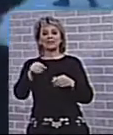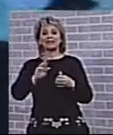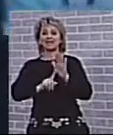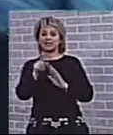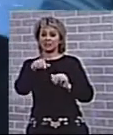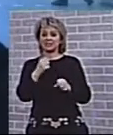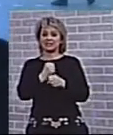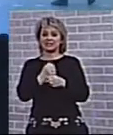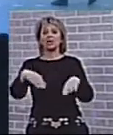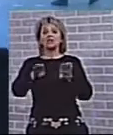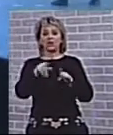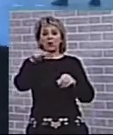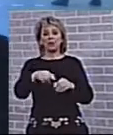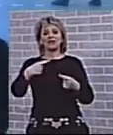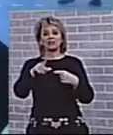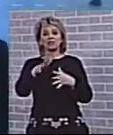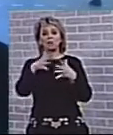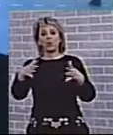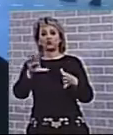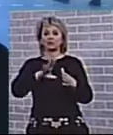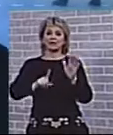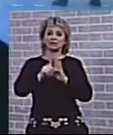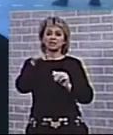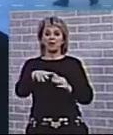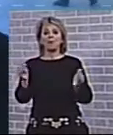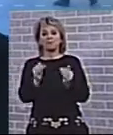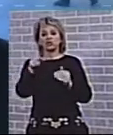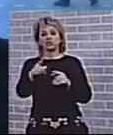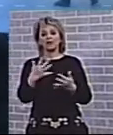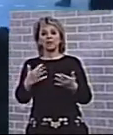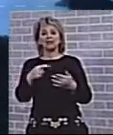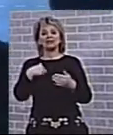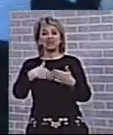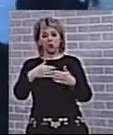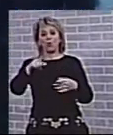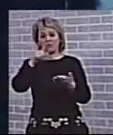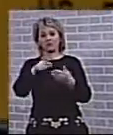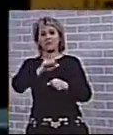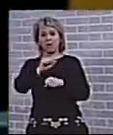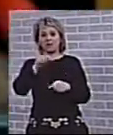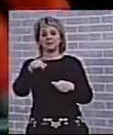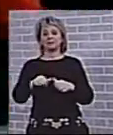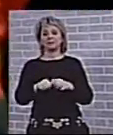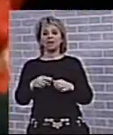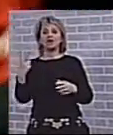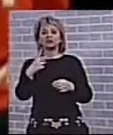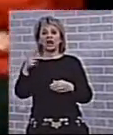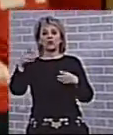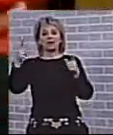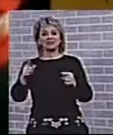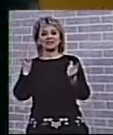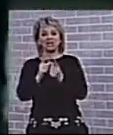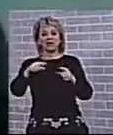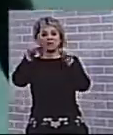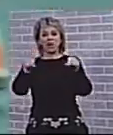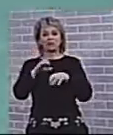мы сделали, поэтому так вот, ну, иногда больше был задел, иногда меньше, но все равно как бы достаточно уверенная победа. Второй отрезок встречи в